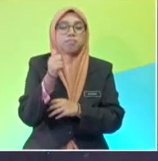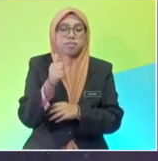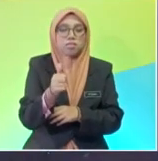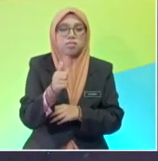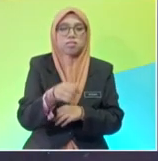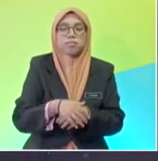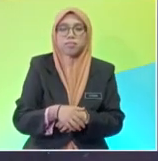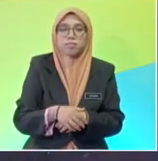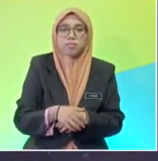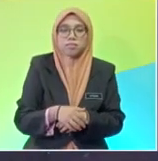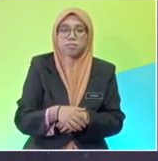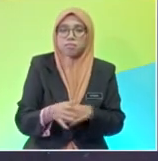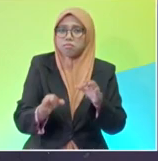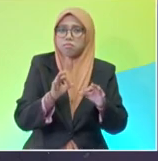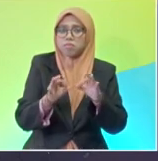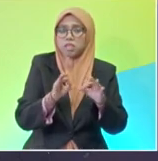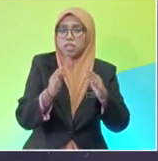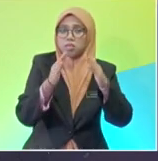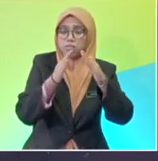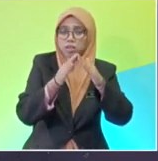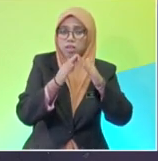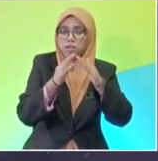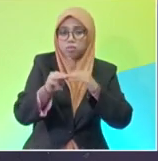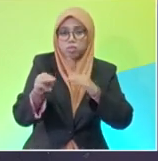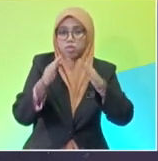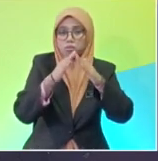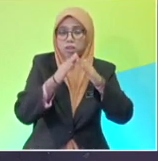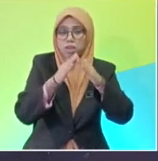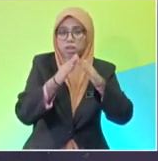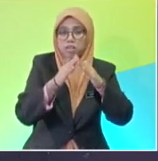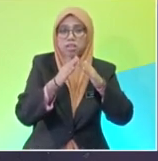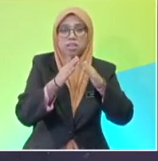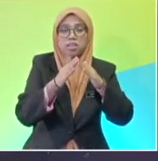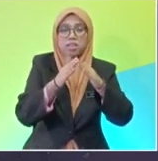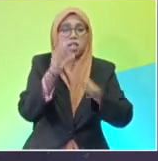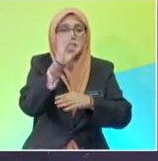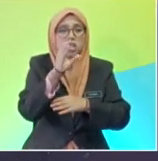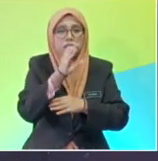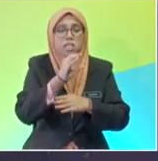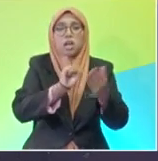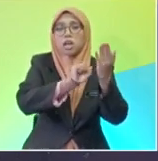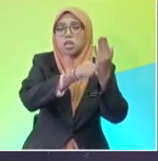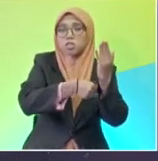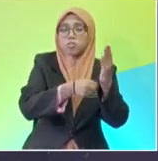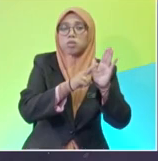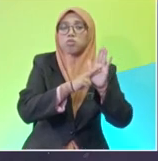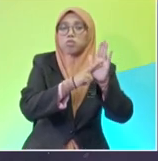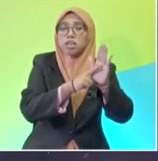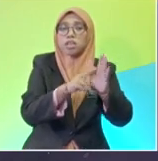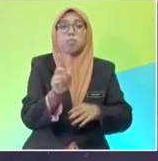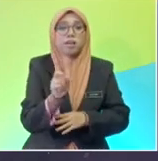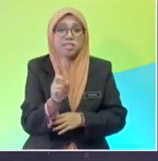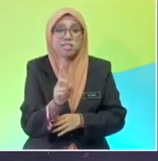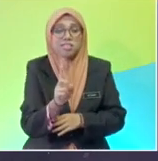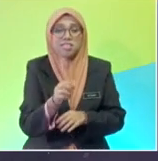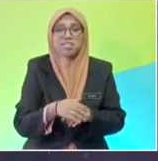Cikgu, kalau mereka dekat rumah yang ingin mendapatkan sumber rujukan, di mana mereka boleh layarinya? Ya